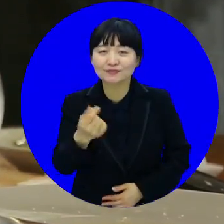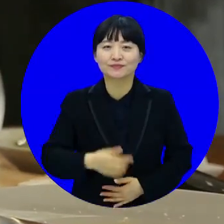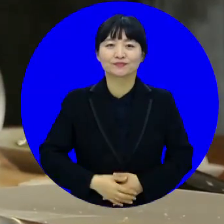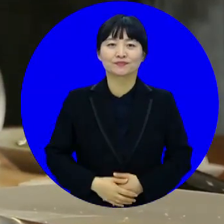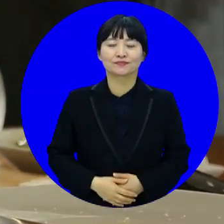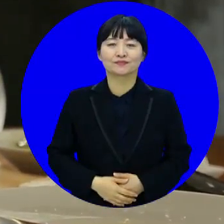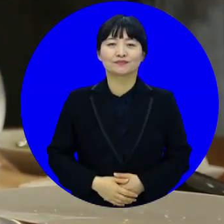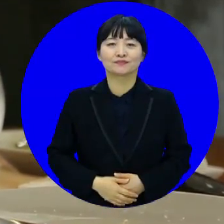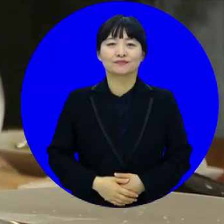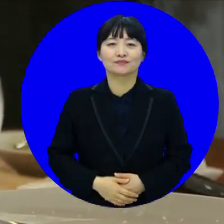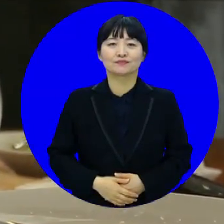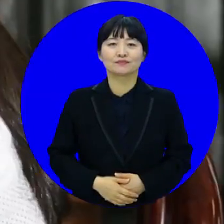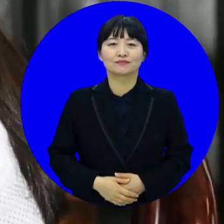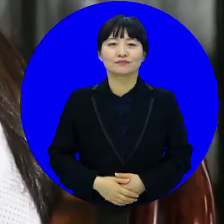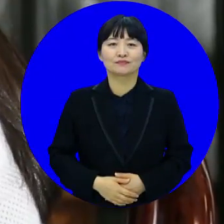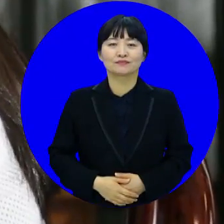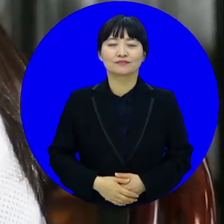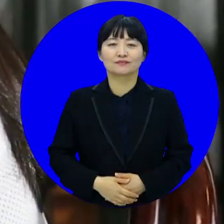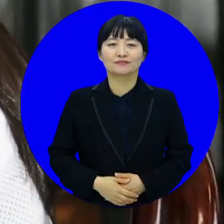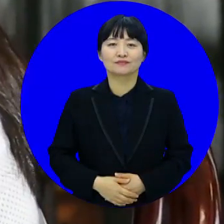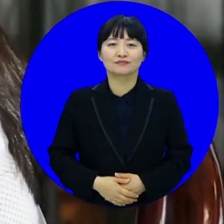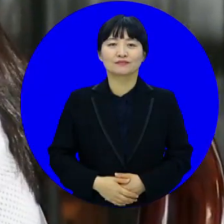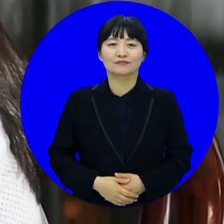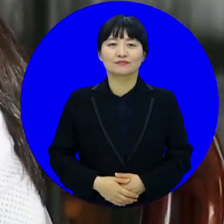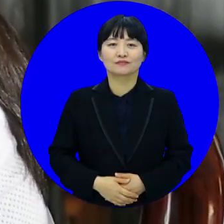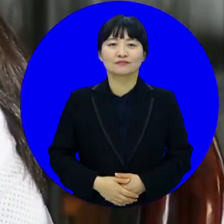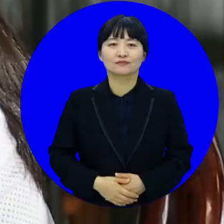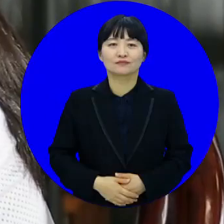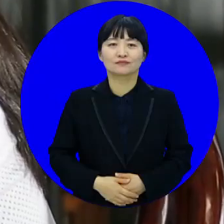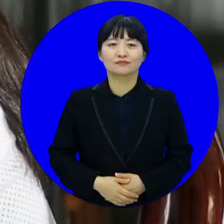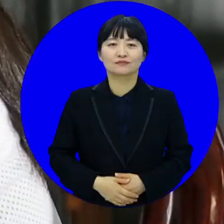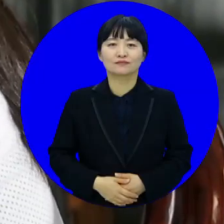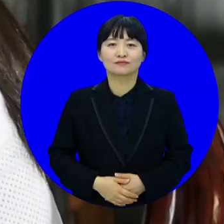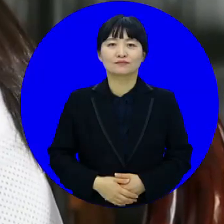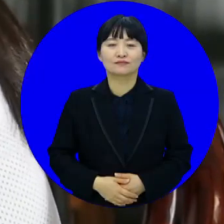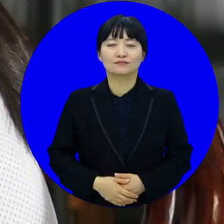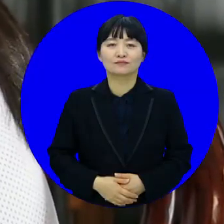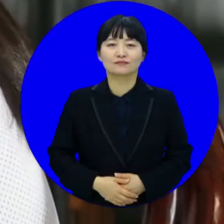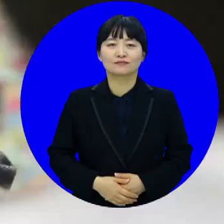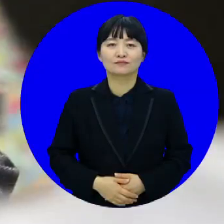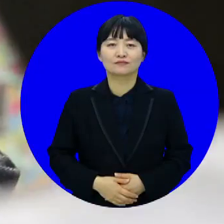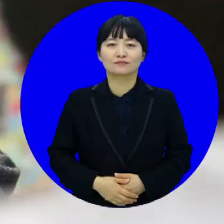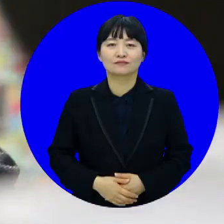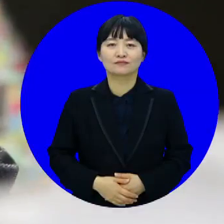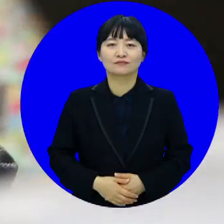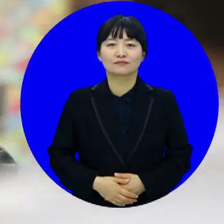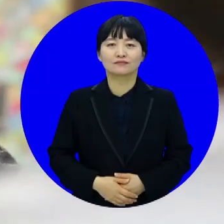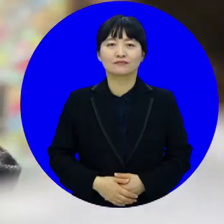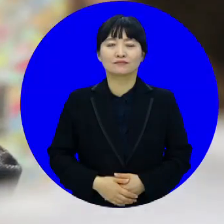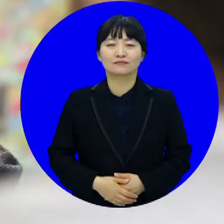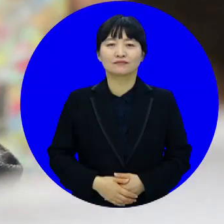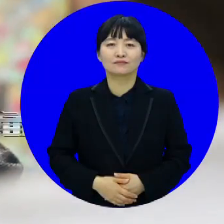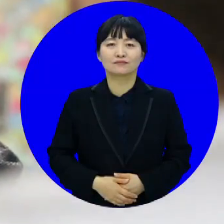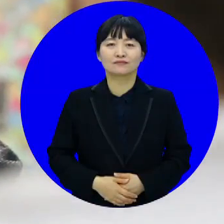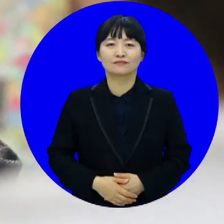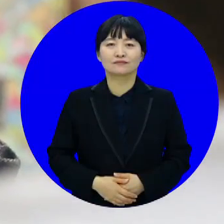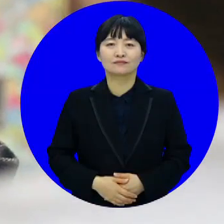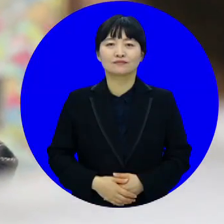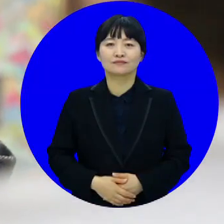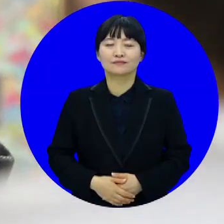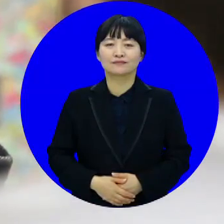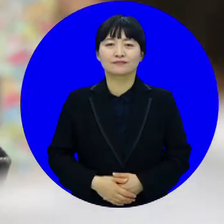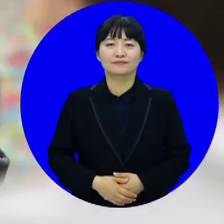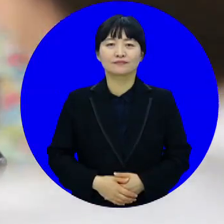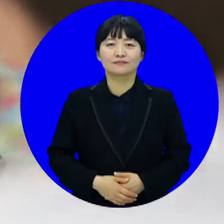밤 주인공은 나야 나. 어머나, 아버님 노래 진짜 많이 하시는구나. 이 정도는 알고 있지? 근데 우리 아마 예린이는 잘생긴 사람